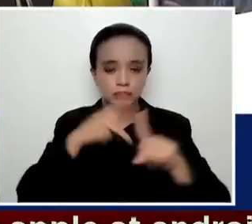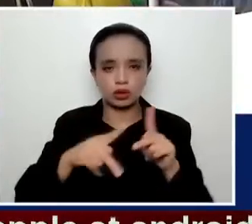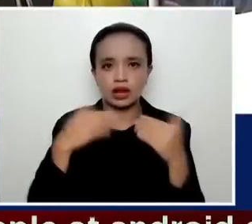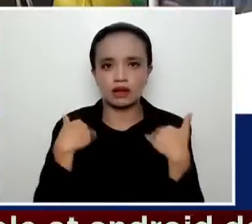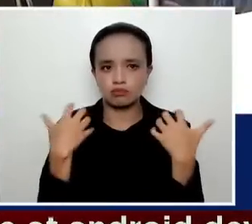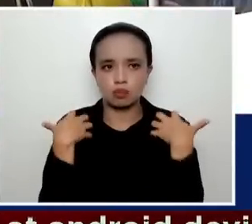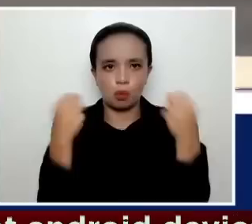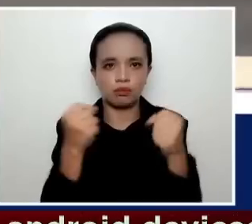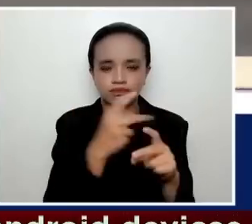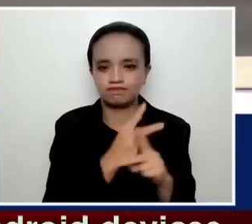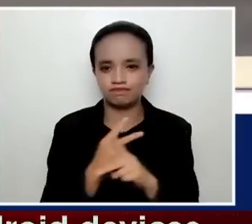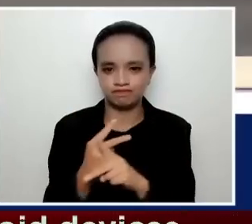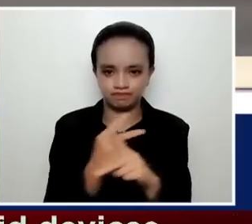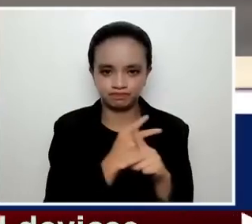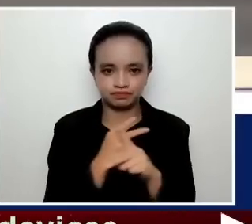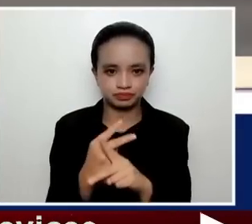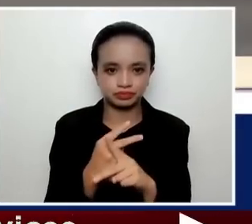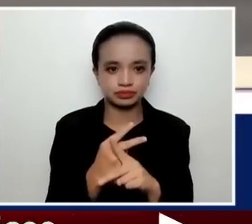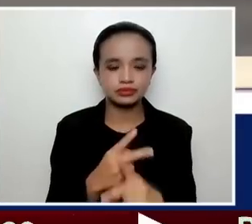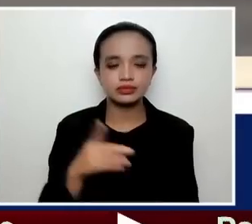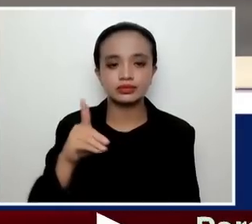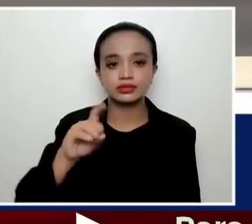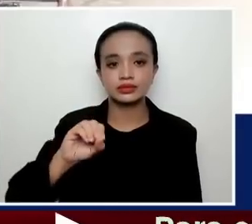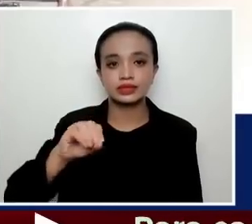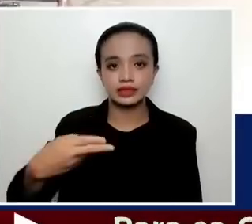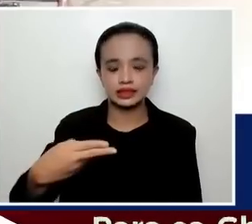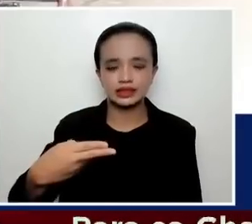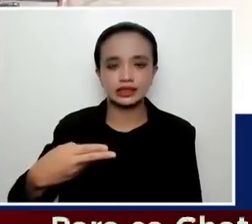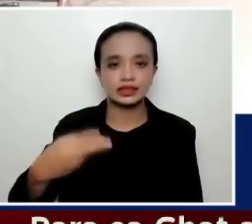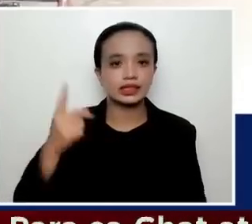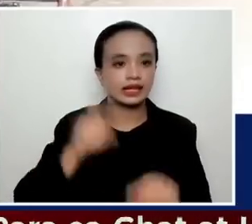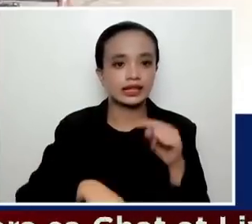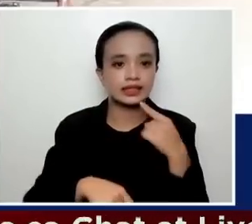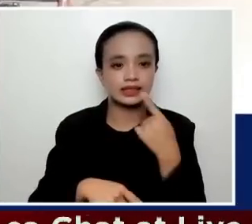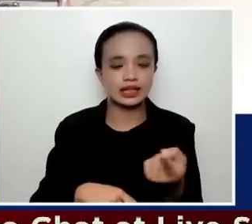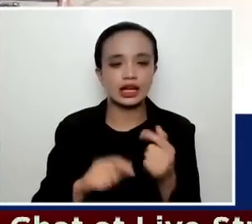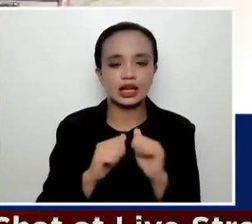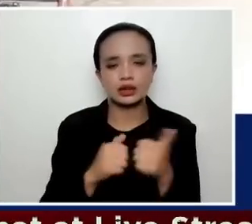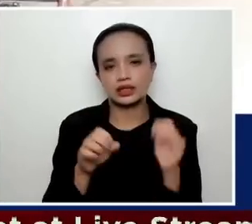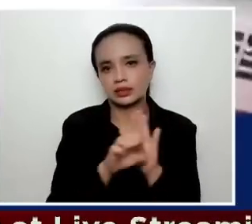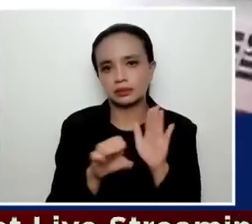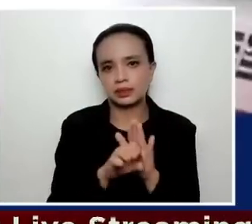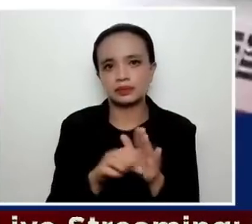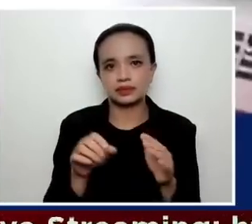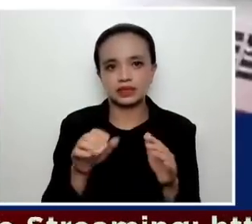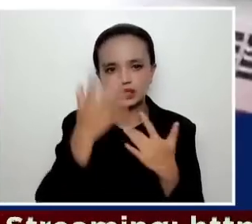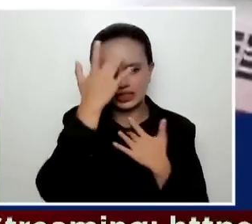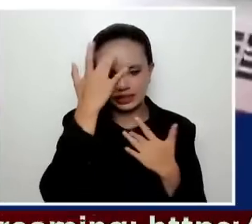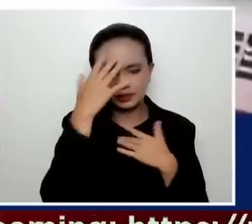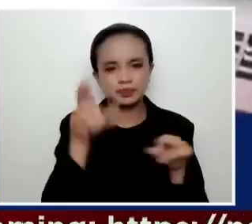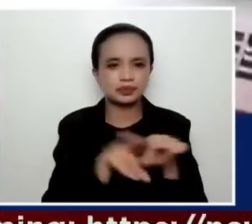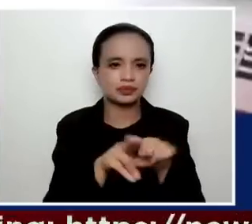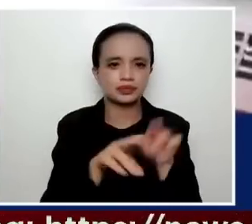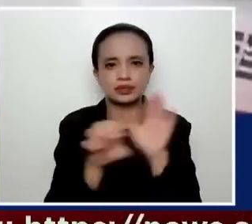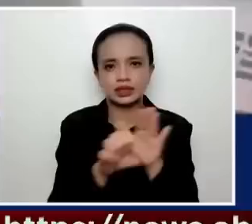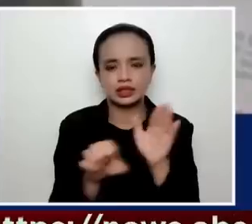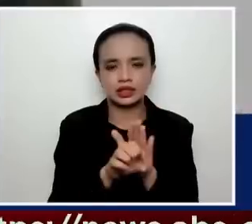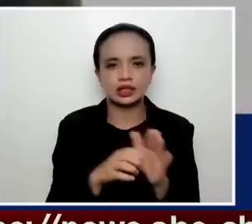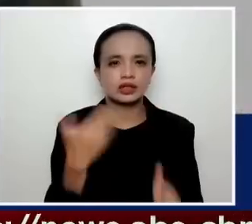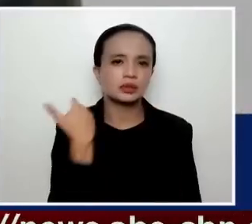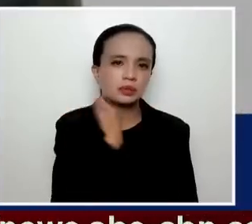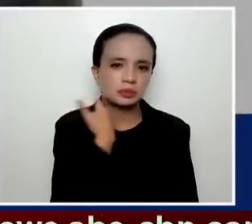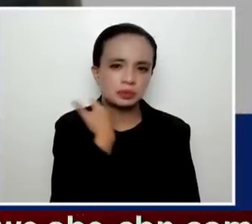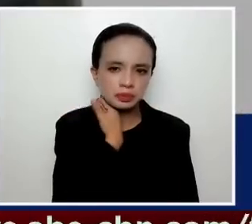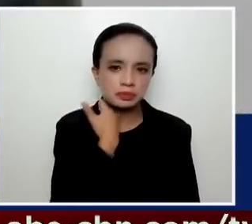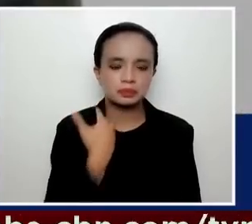ring sabihin ng DOH na dapat nang tratuhin ang COVID-19 na tulad ng karaniwang sakit na lang gaya ng trangkaso. Baka